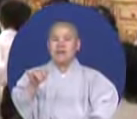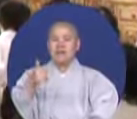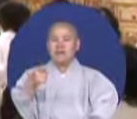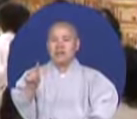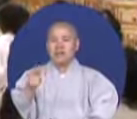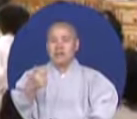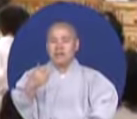난다바리